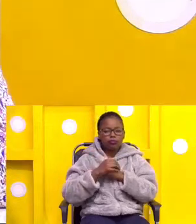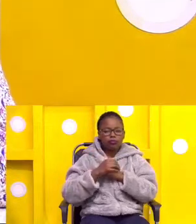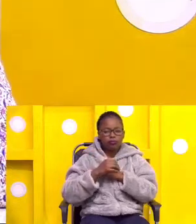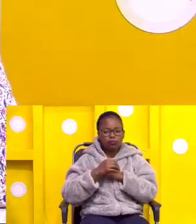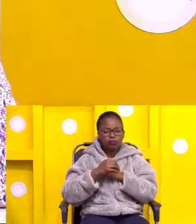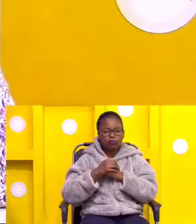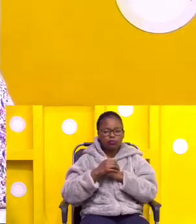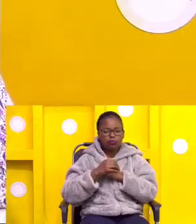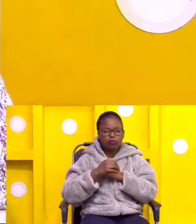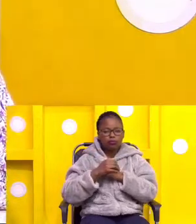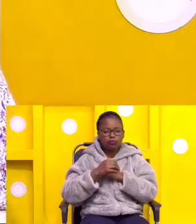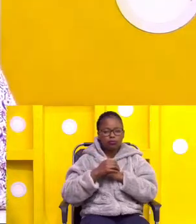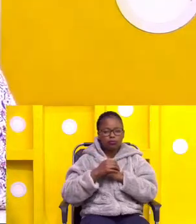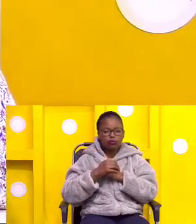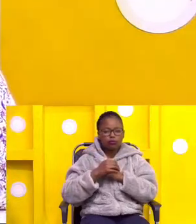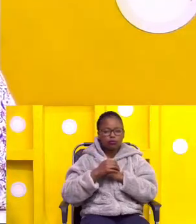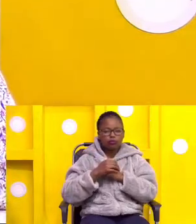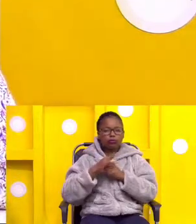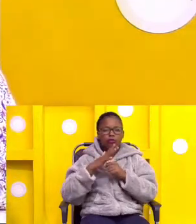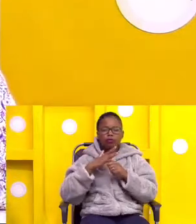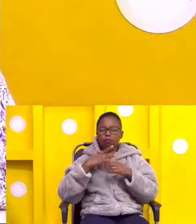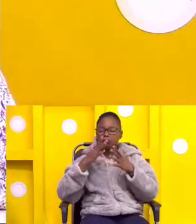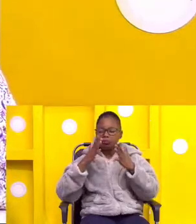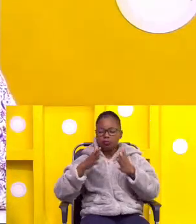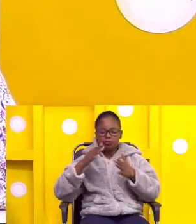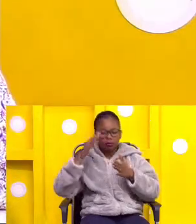Ona utiru mudo wa imiri ya menye teali my cousin.